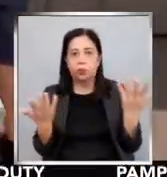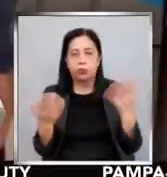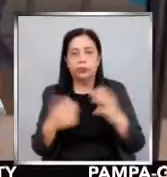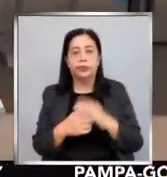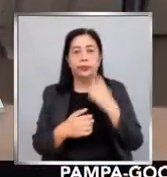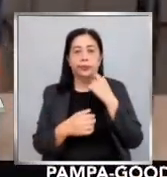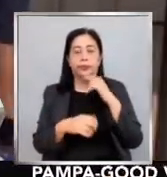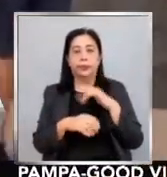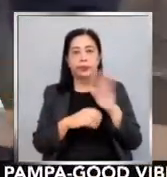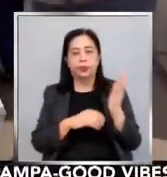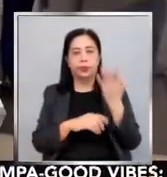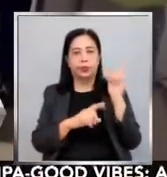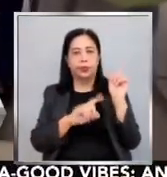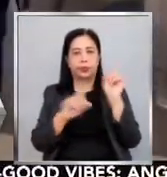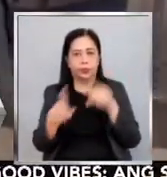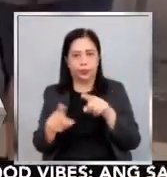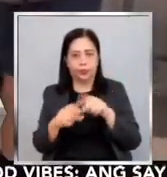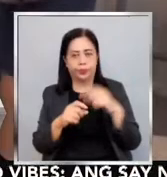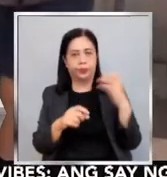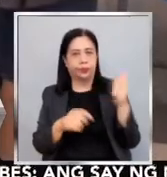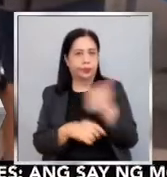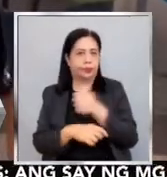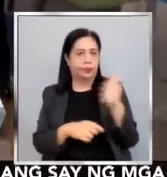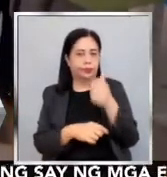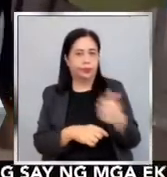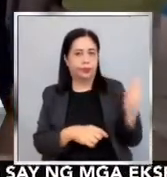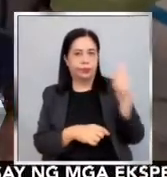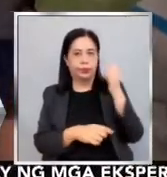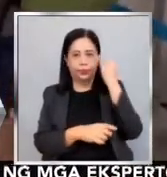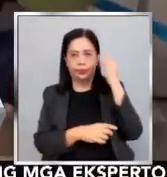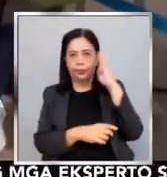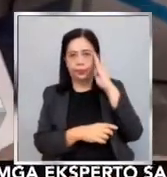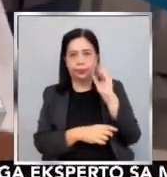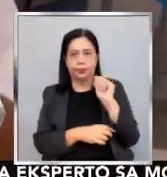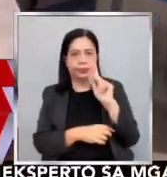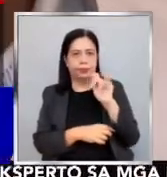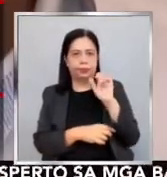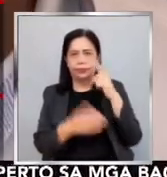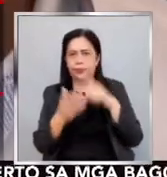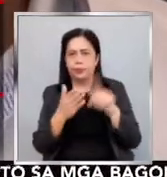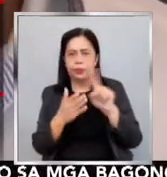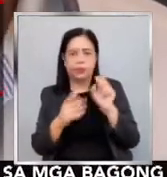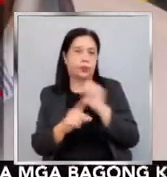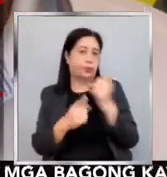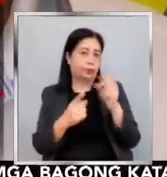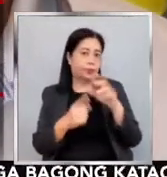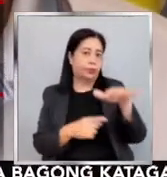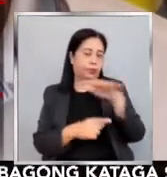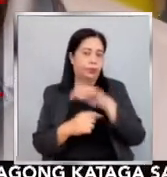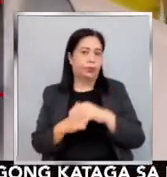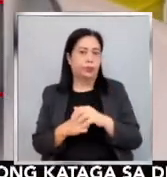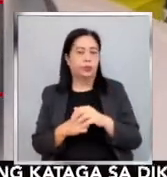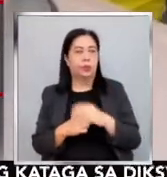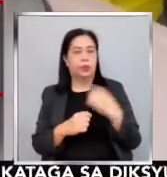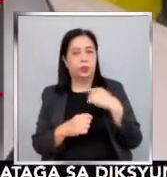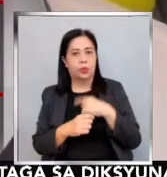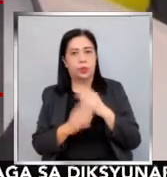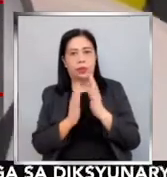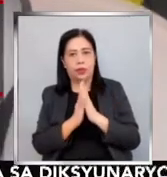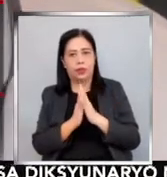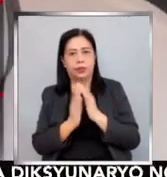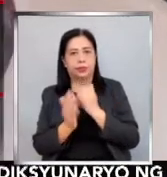sa NAIA Terminal 3 si Transportation Secretary Jaime Bautista para alamin ang sitwasyon. May humingi ng paumanhin sa